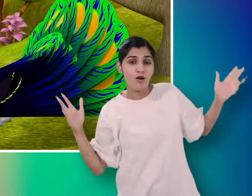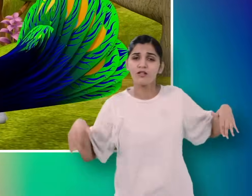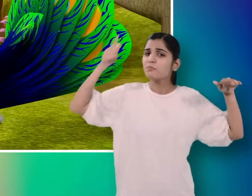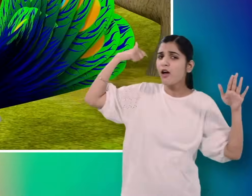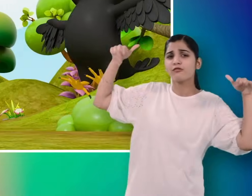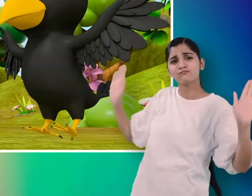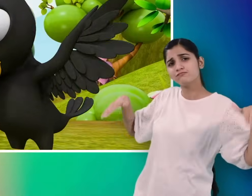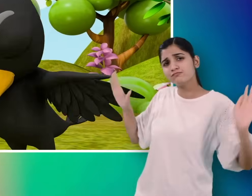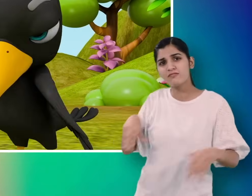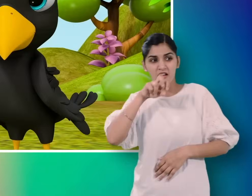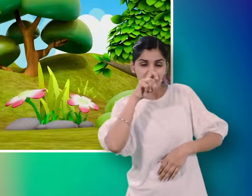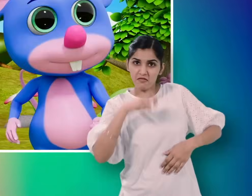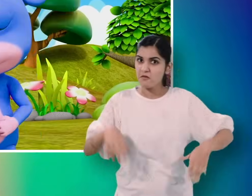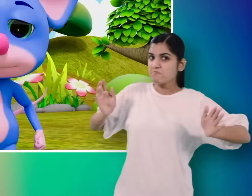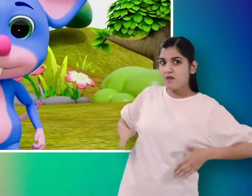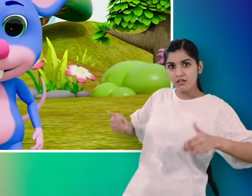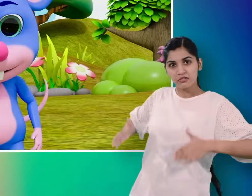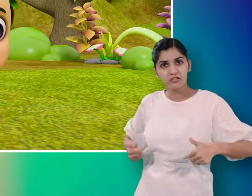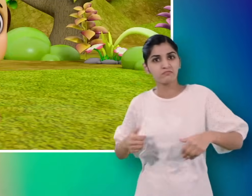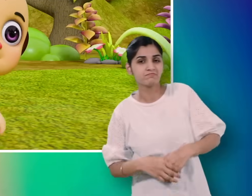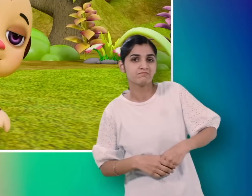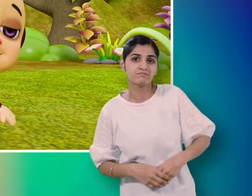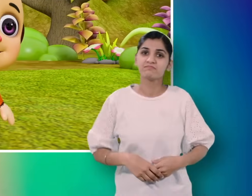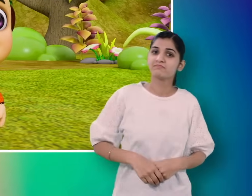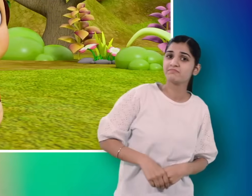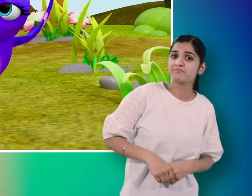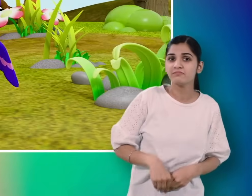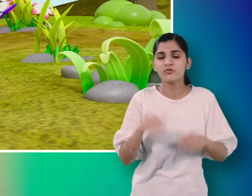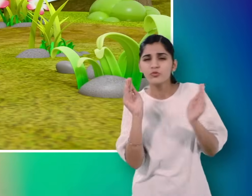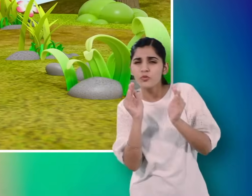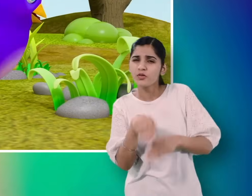मोर भी आया, कौवा भी आया, चूहा भी आया, बंदर भी आया।